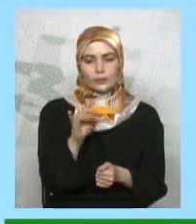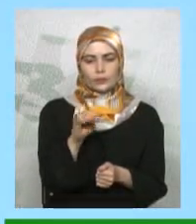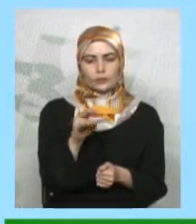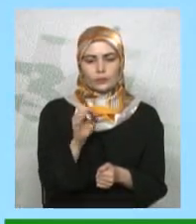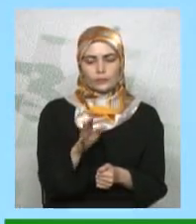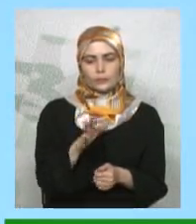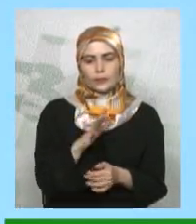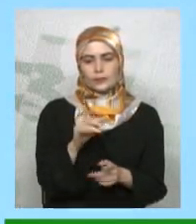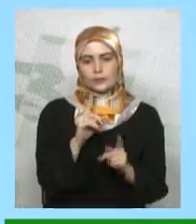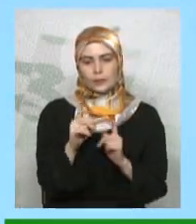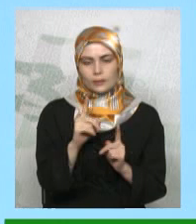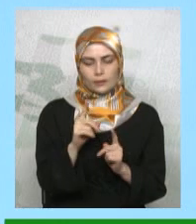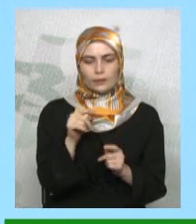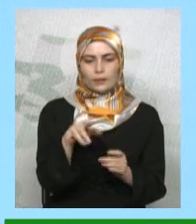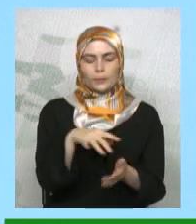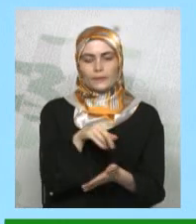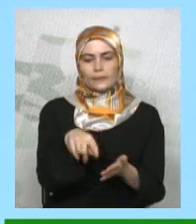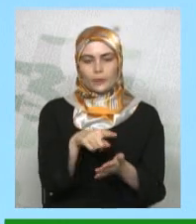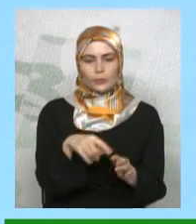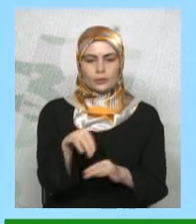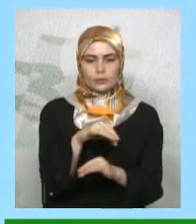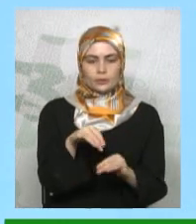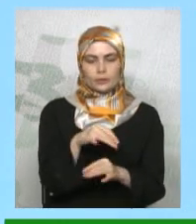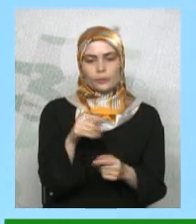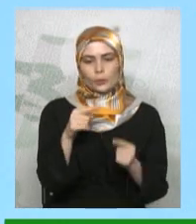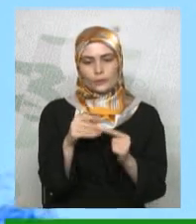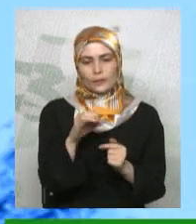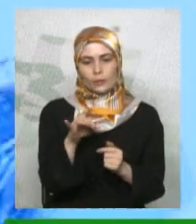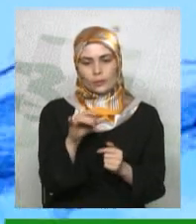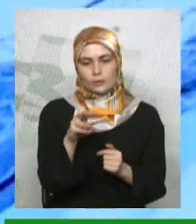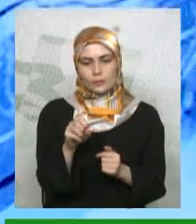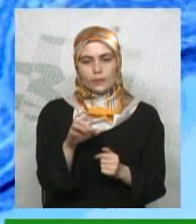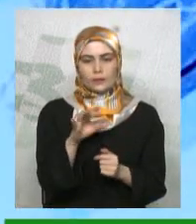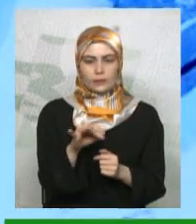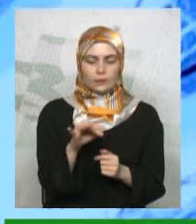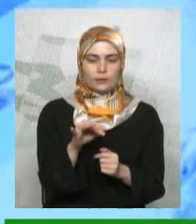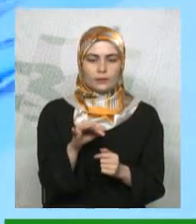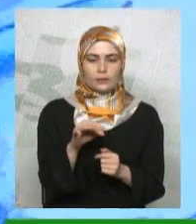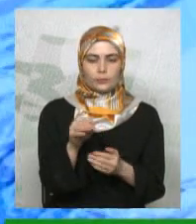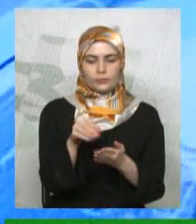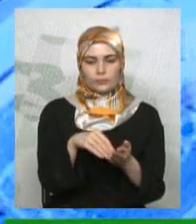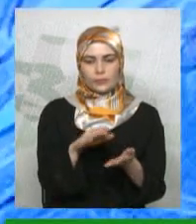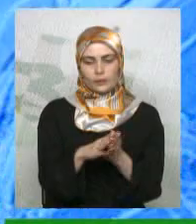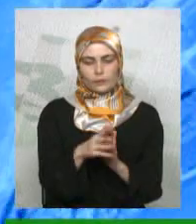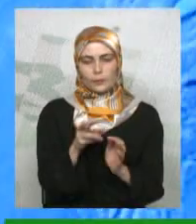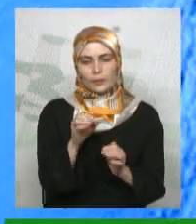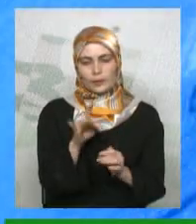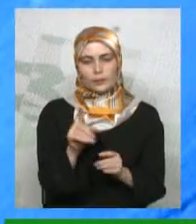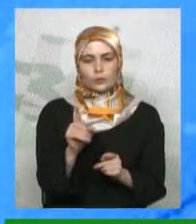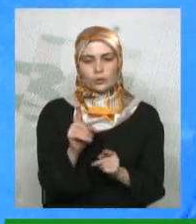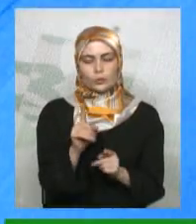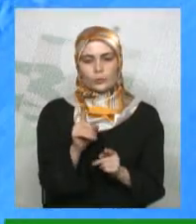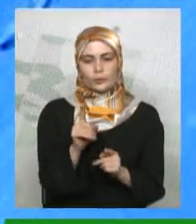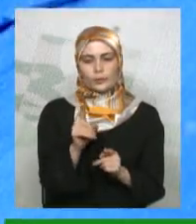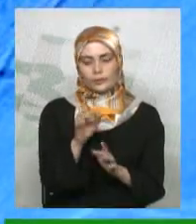ходе которого рассмотрели вопросы противодействия идеологии терроризма и выработали меры по ее совершенствованию с учетом новых угроз,